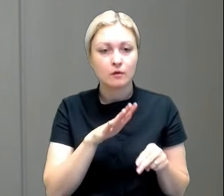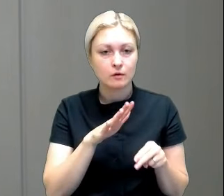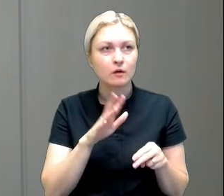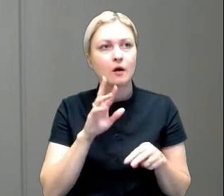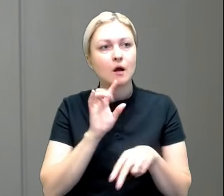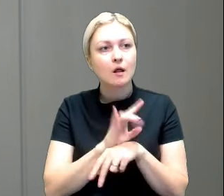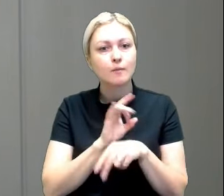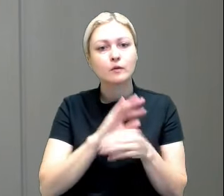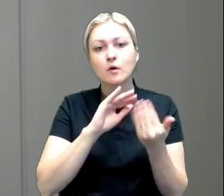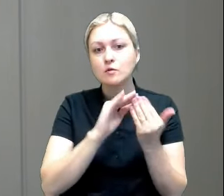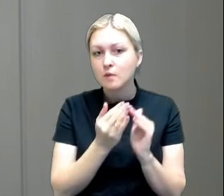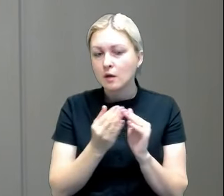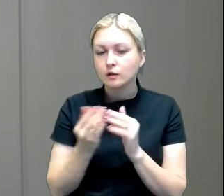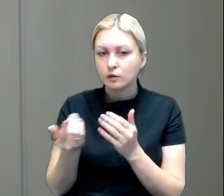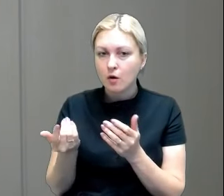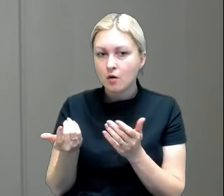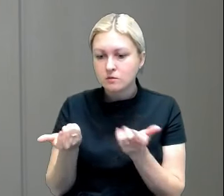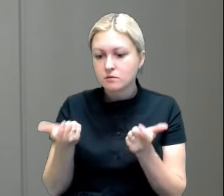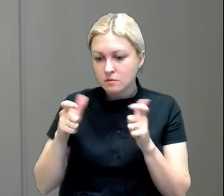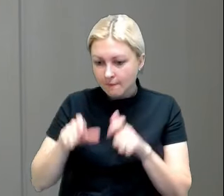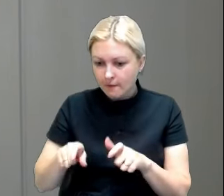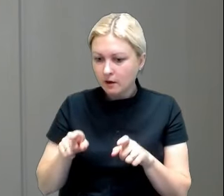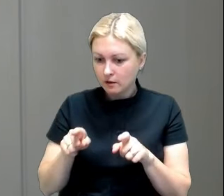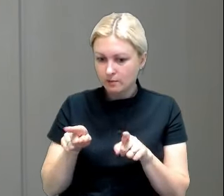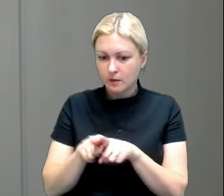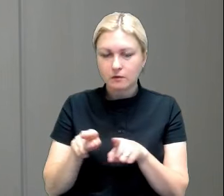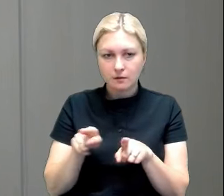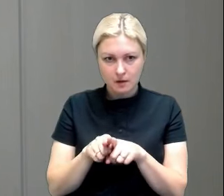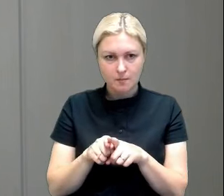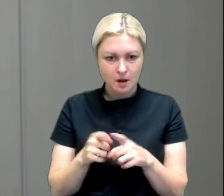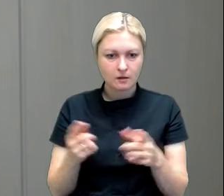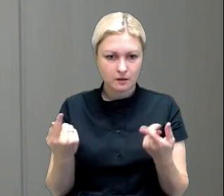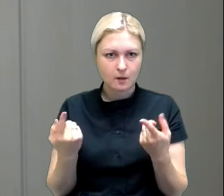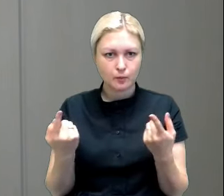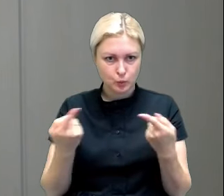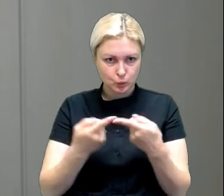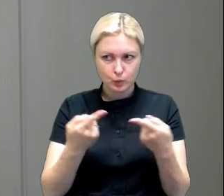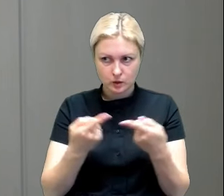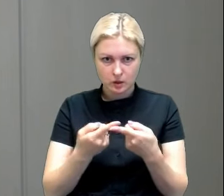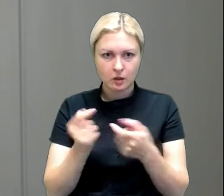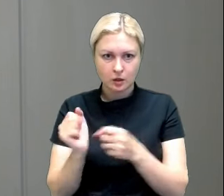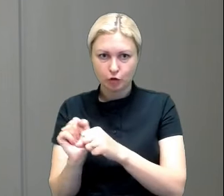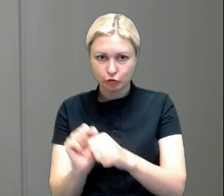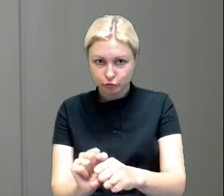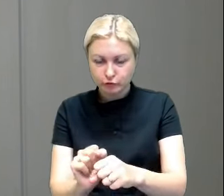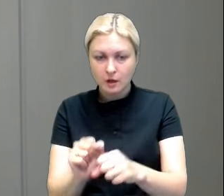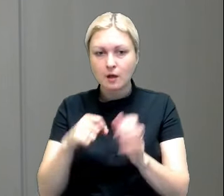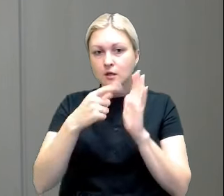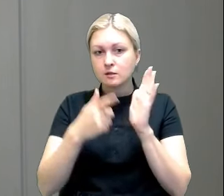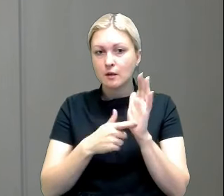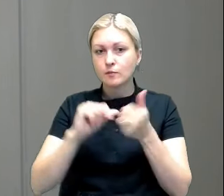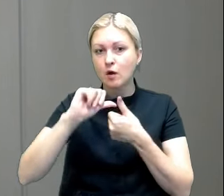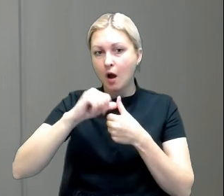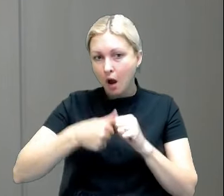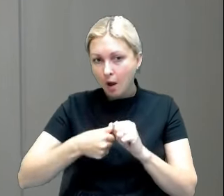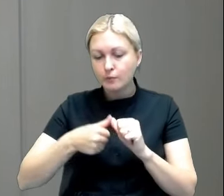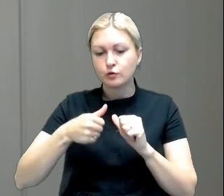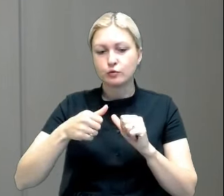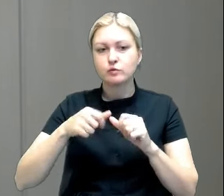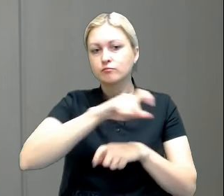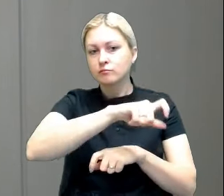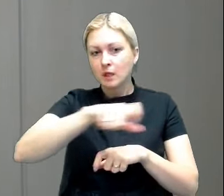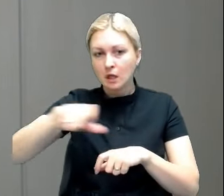savivaldybė būtent jos iniciatyva planuojama sunaikinti dar 171 amžiaus išorinį tvirtovės gynybinį žiedą